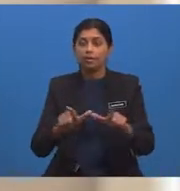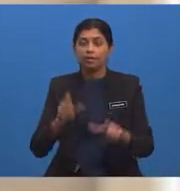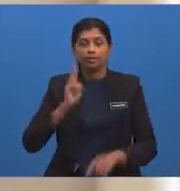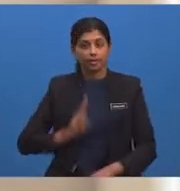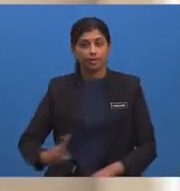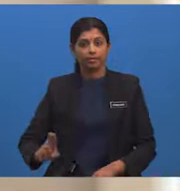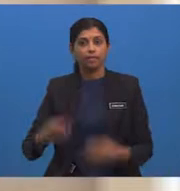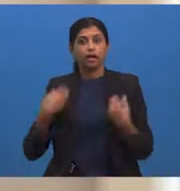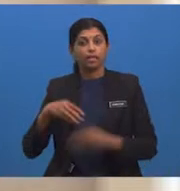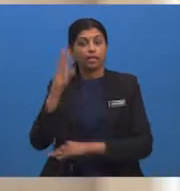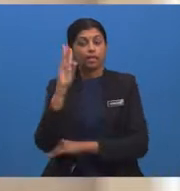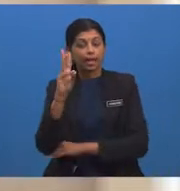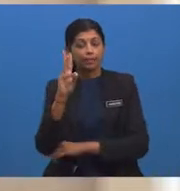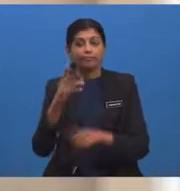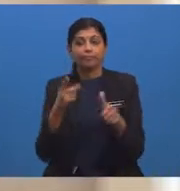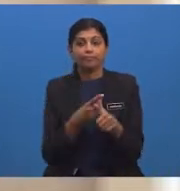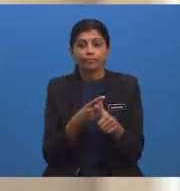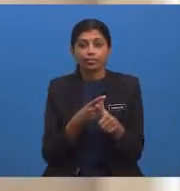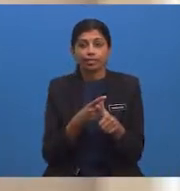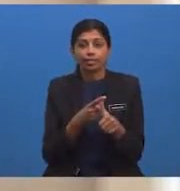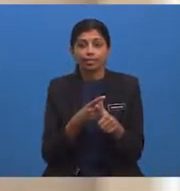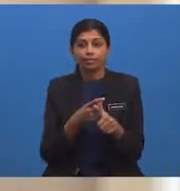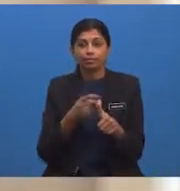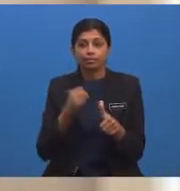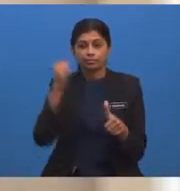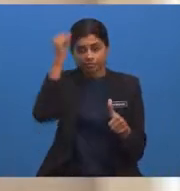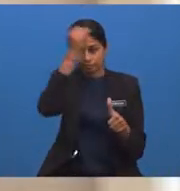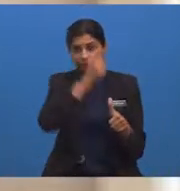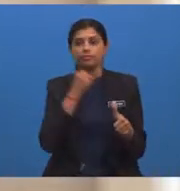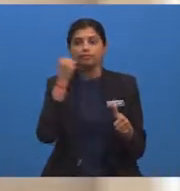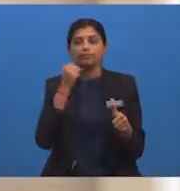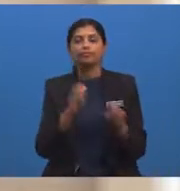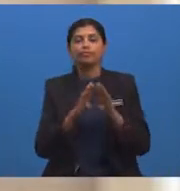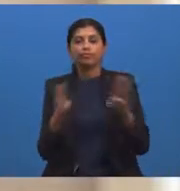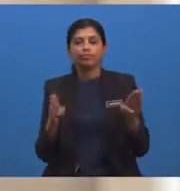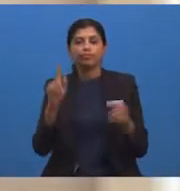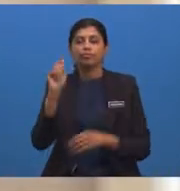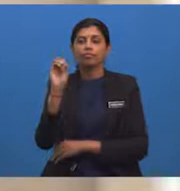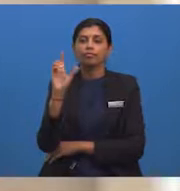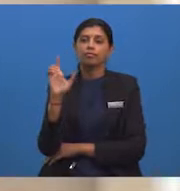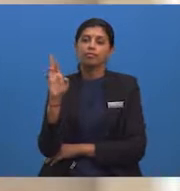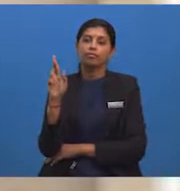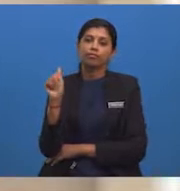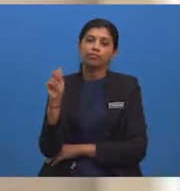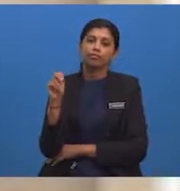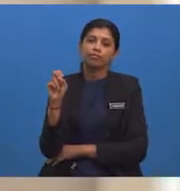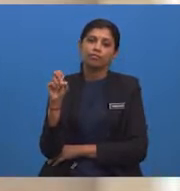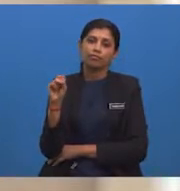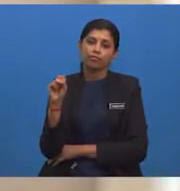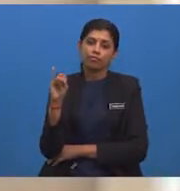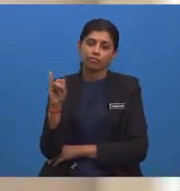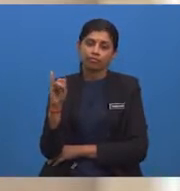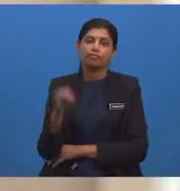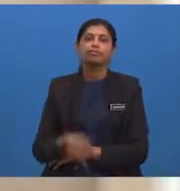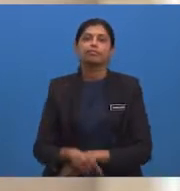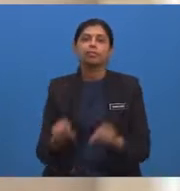dilihat dalam 6 perkara, iaitu sifat terbuka, sifat toleransi, golongan agama, tempat dan